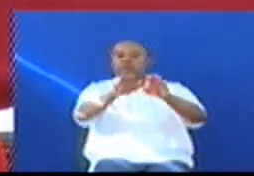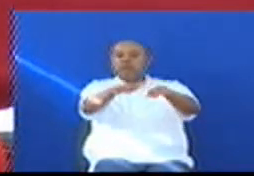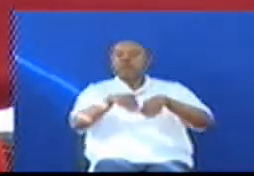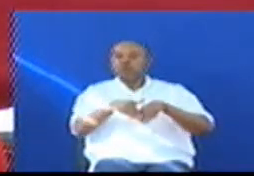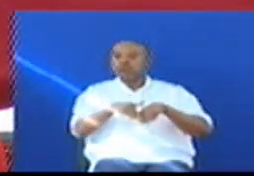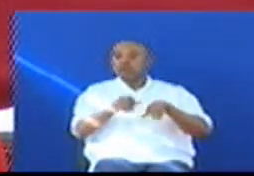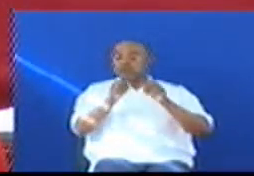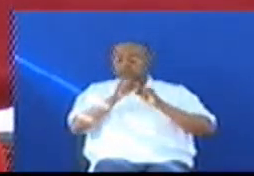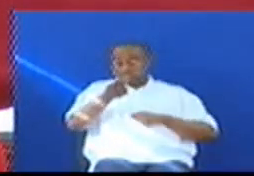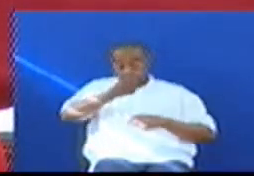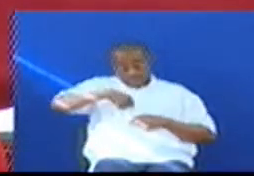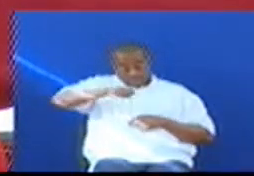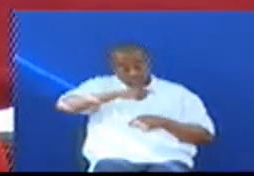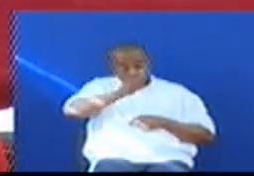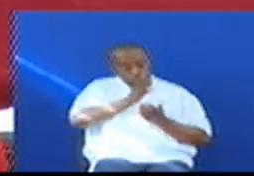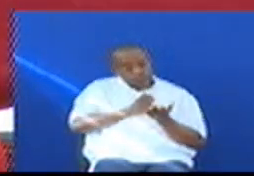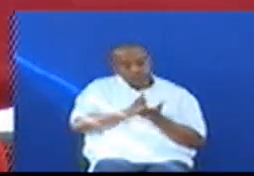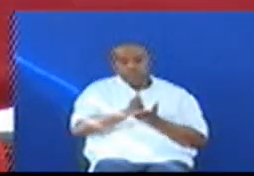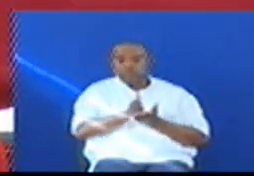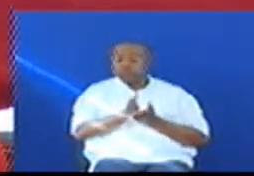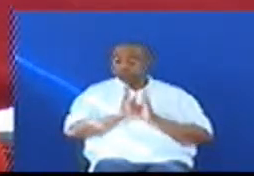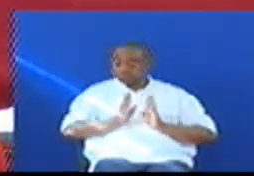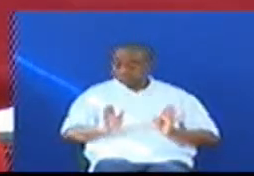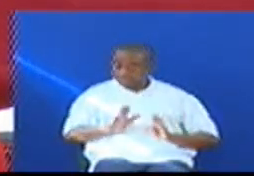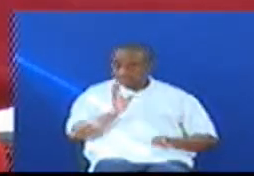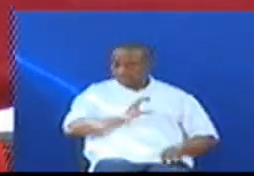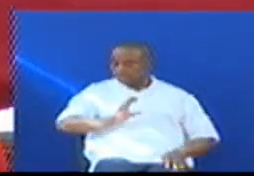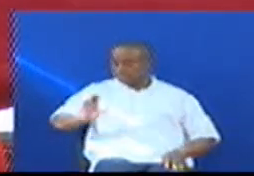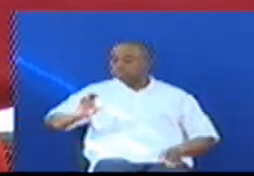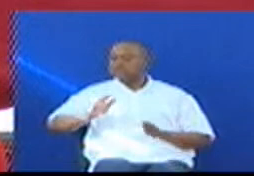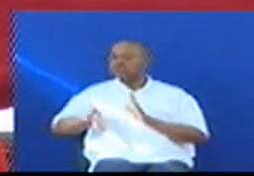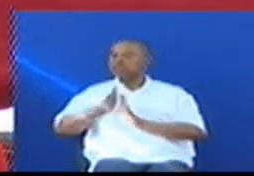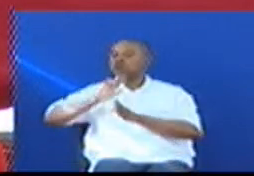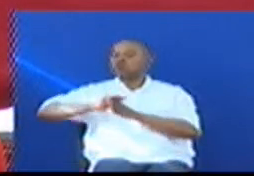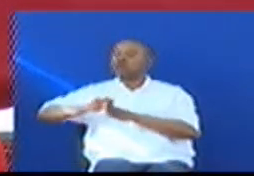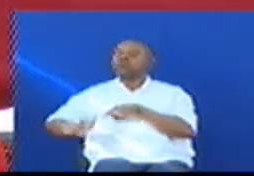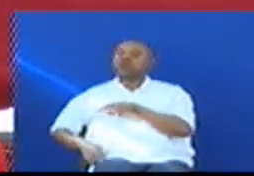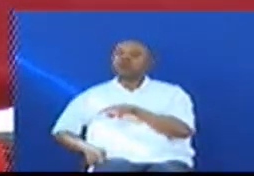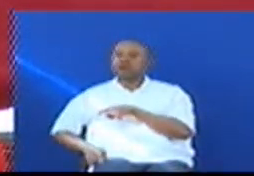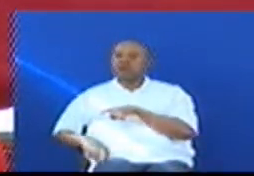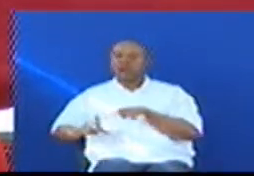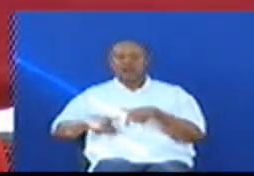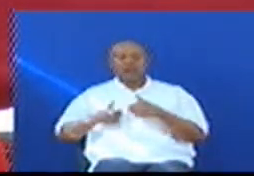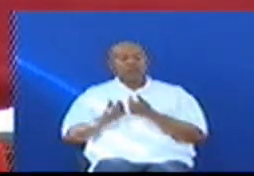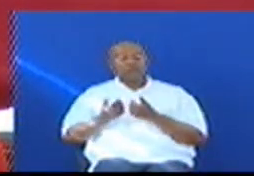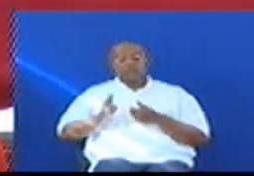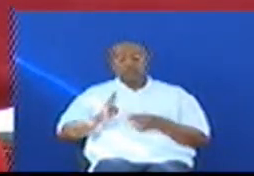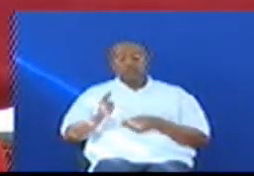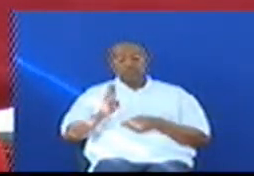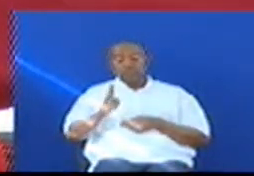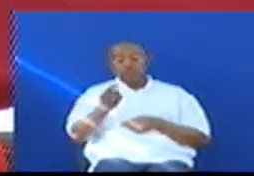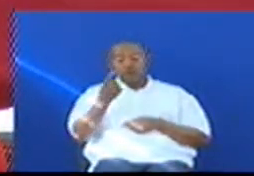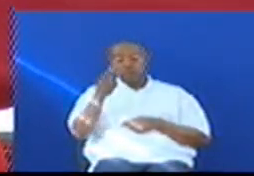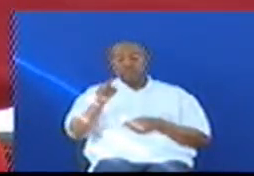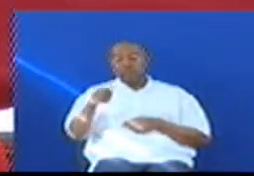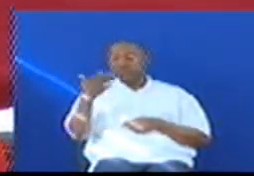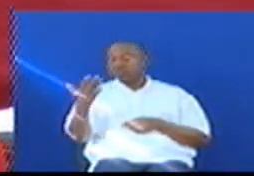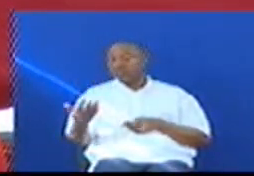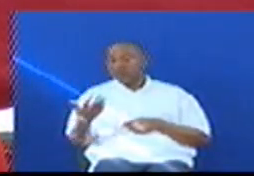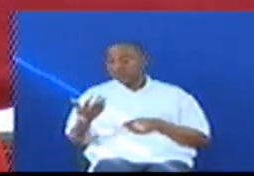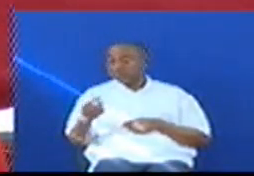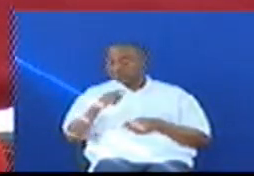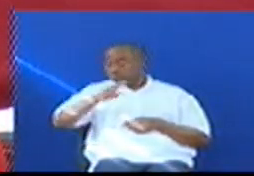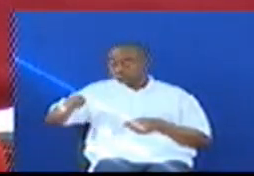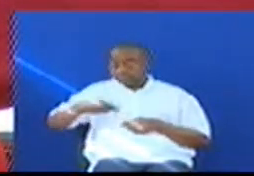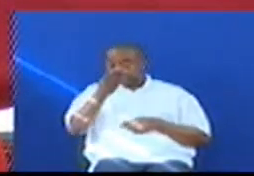wabunge waridhie ndio fedha hizo zitumike. Lakini kiasi hiki cha bilioni 1.5